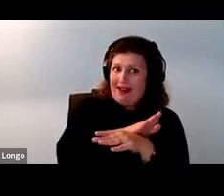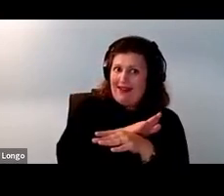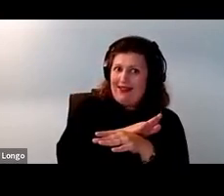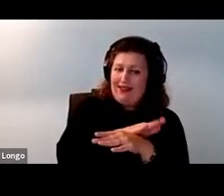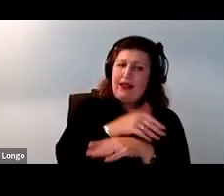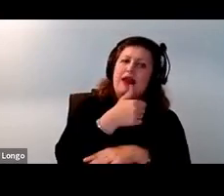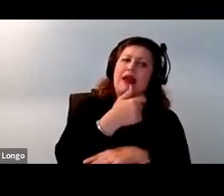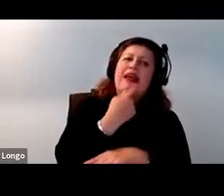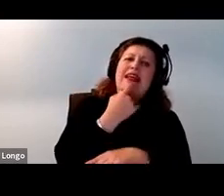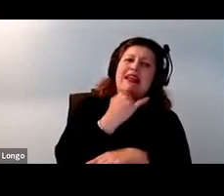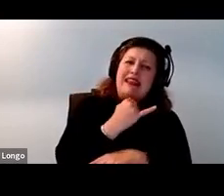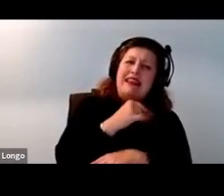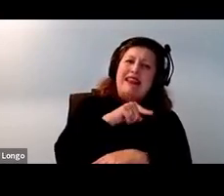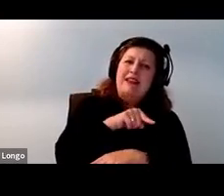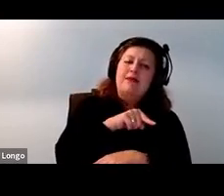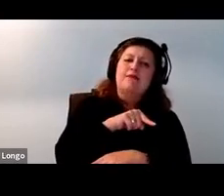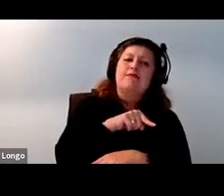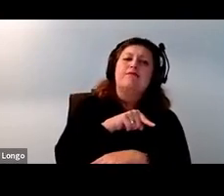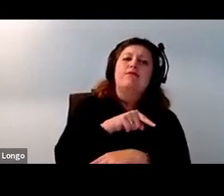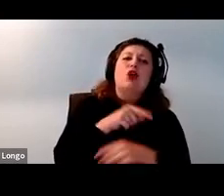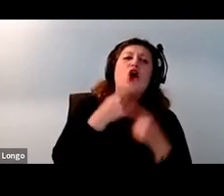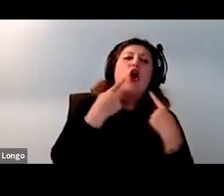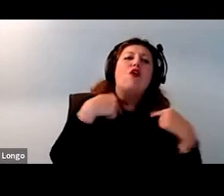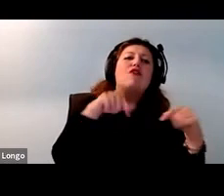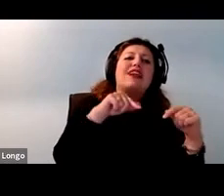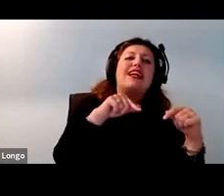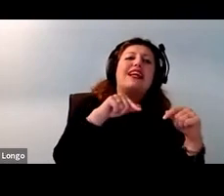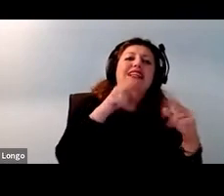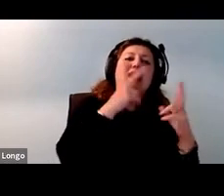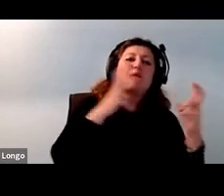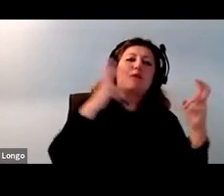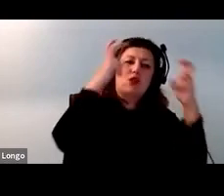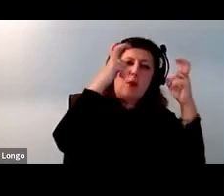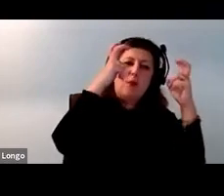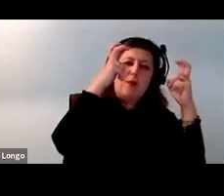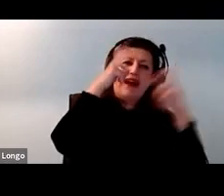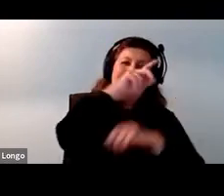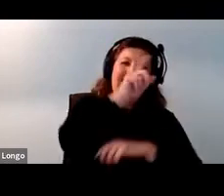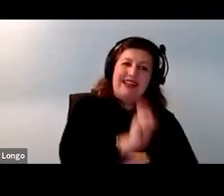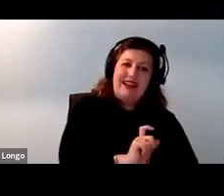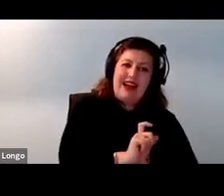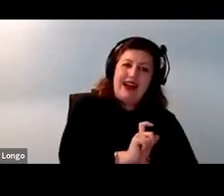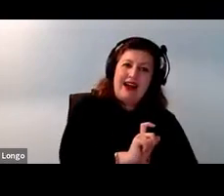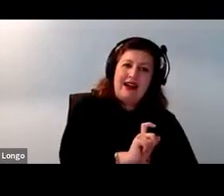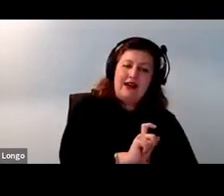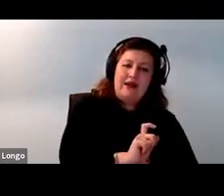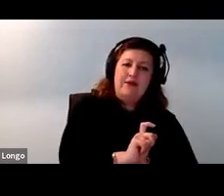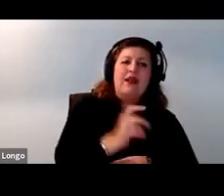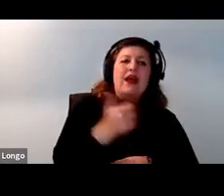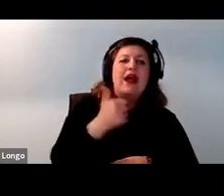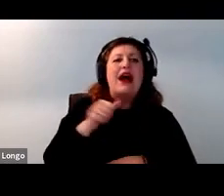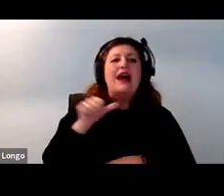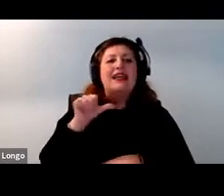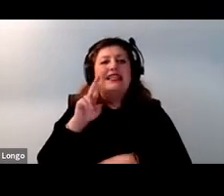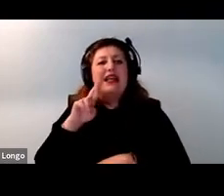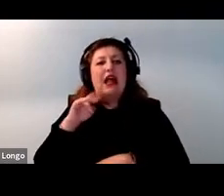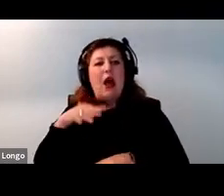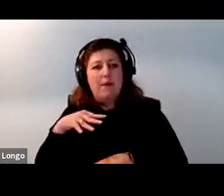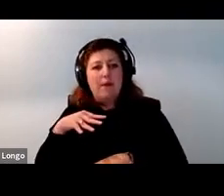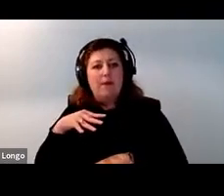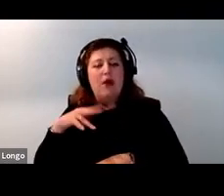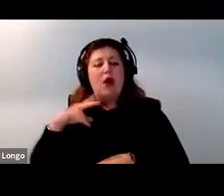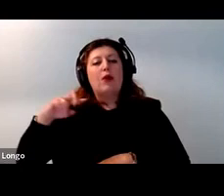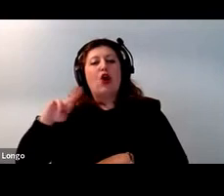anche il contributo della Conferenza Episcopale Italiana, di due aziende, Siram e Proges,